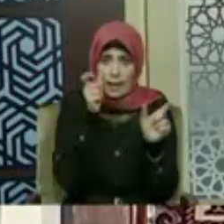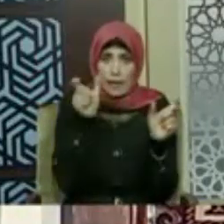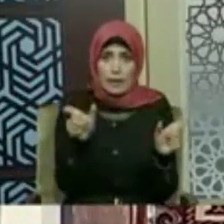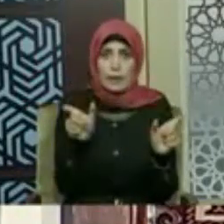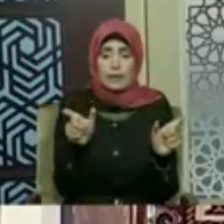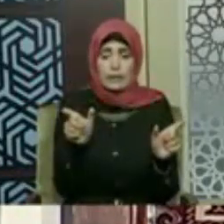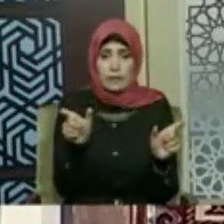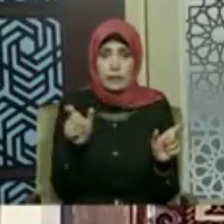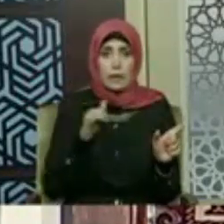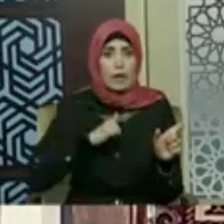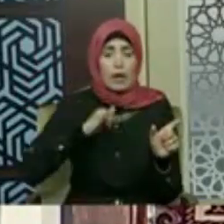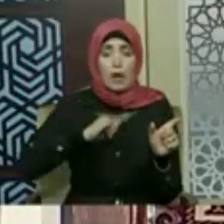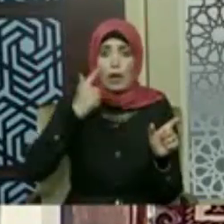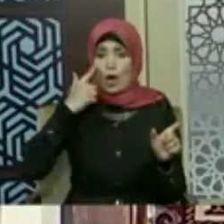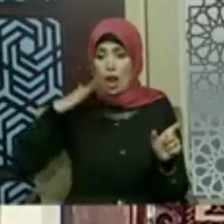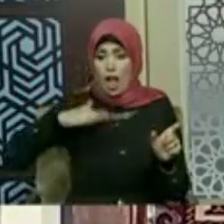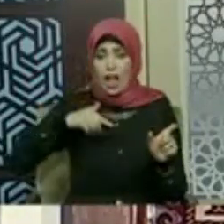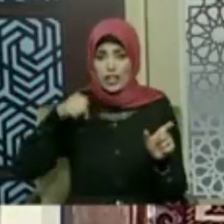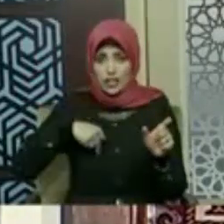نقوم على الحماية ما حيينا،